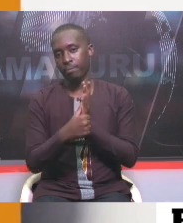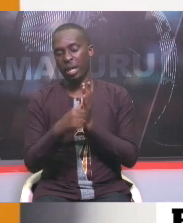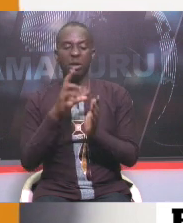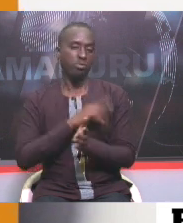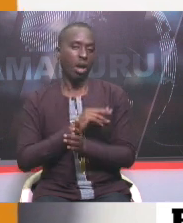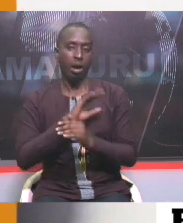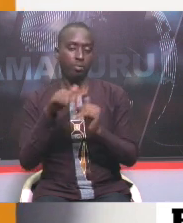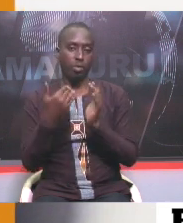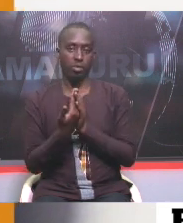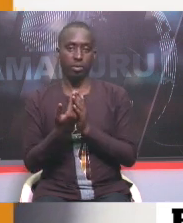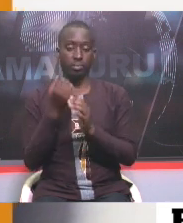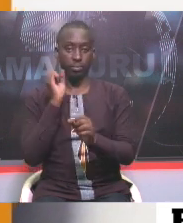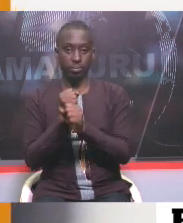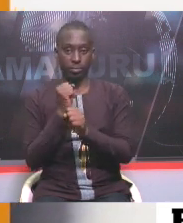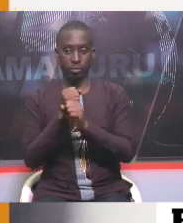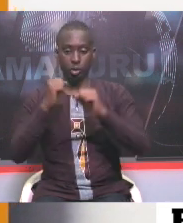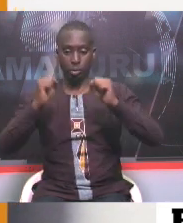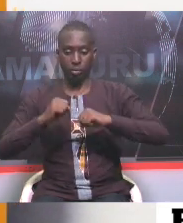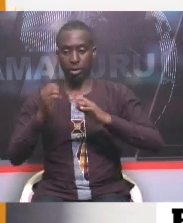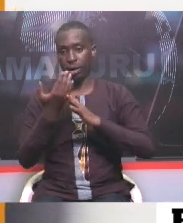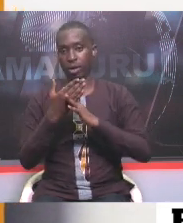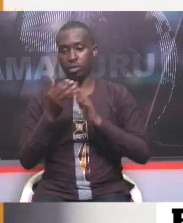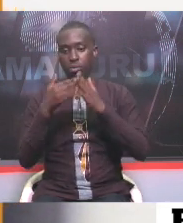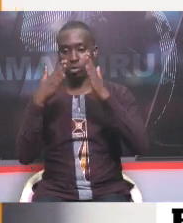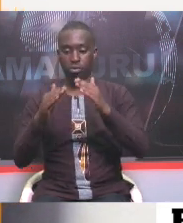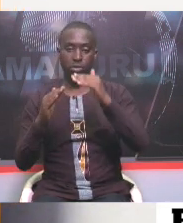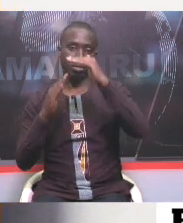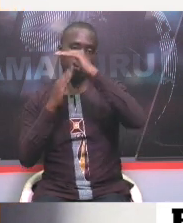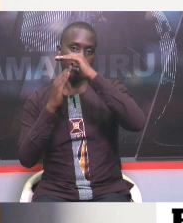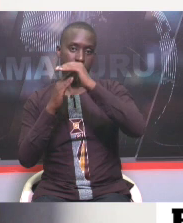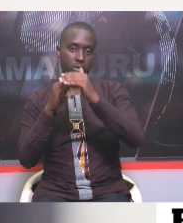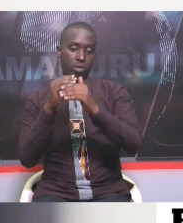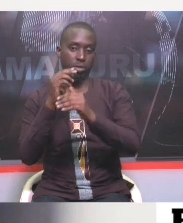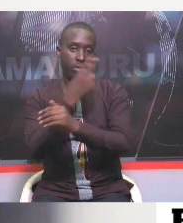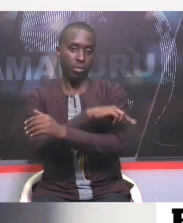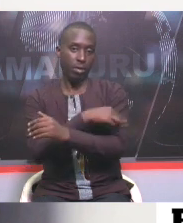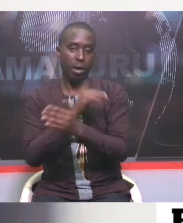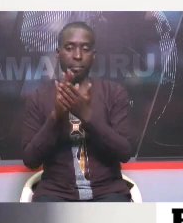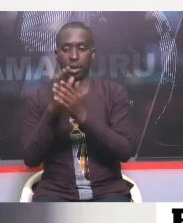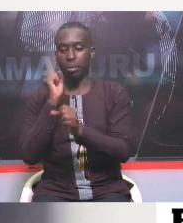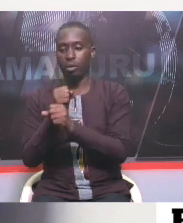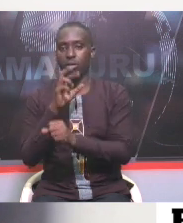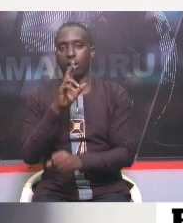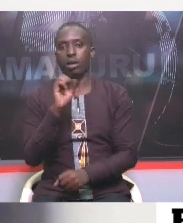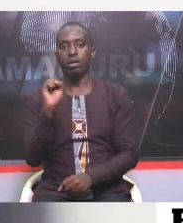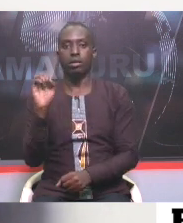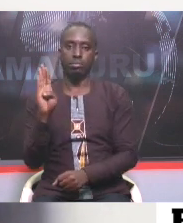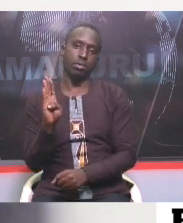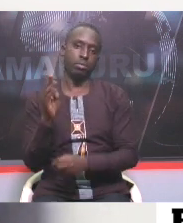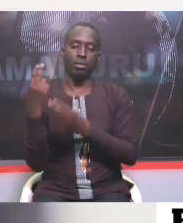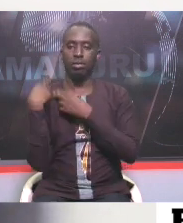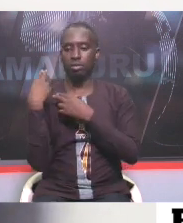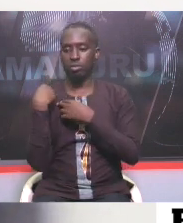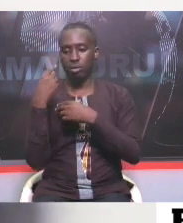byose byakorwaga ku bwumvikane hagati y'umuyobozi mukuru w'ibitaro by'abakozi n'abakozi ba RSSB bashinzwe